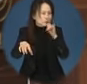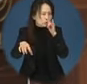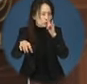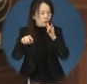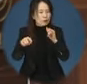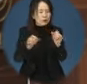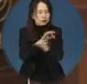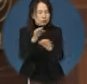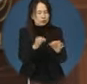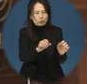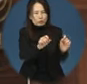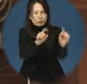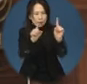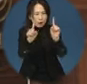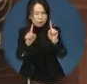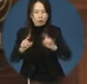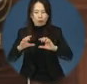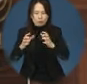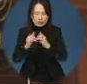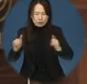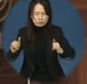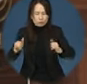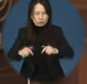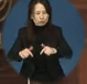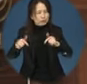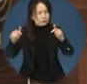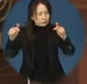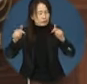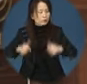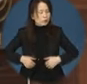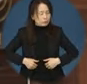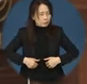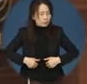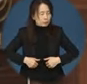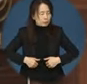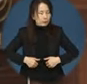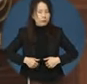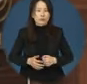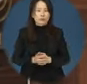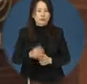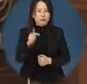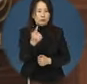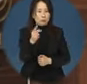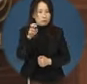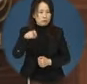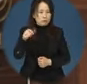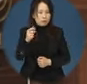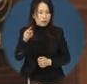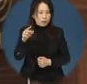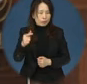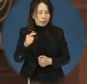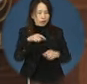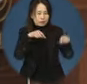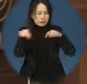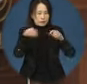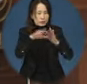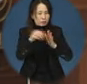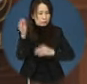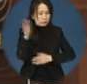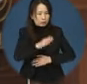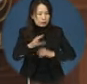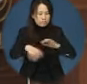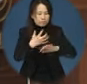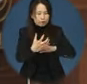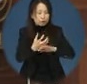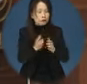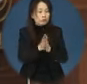살리고 모인 구도 좀더 유입 시킬 수 있고 이런 게 필요하지 않느냐 그래서 사실 노무현 정부 때부터 혁신도시 라는 걸 정해